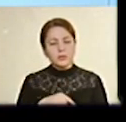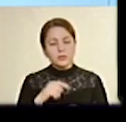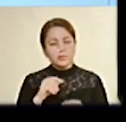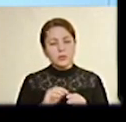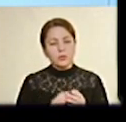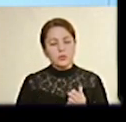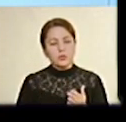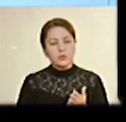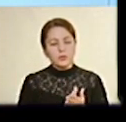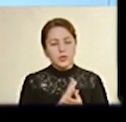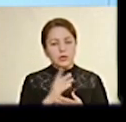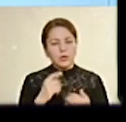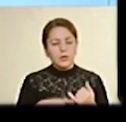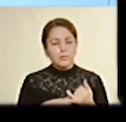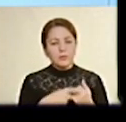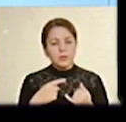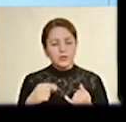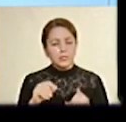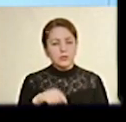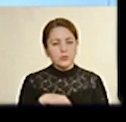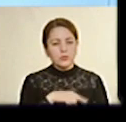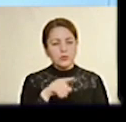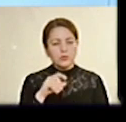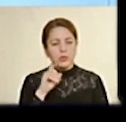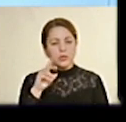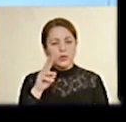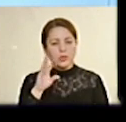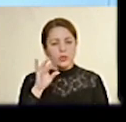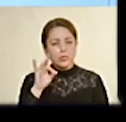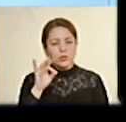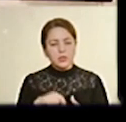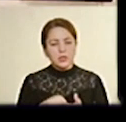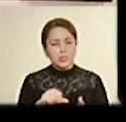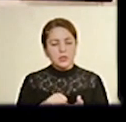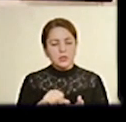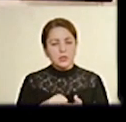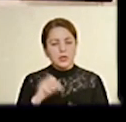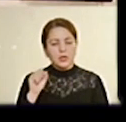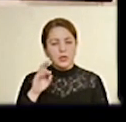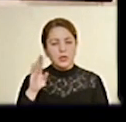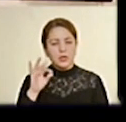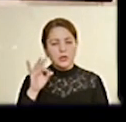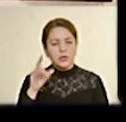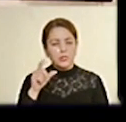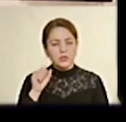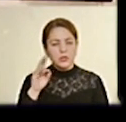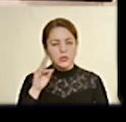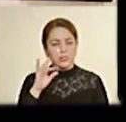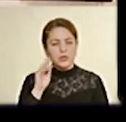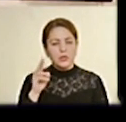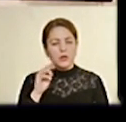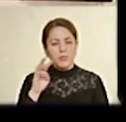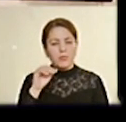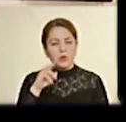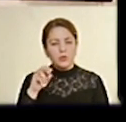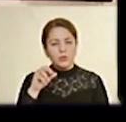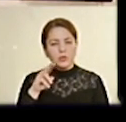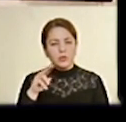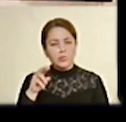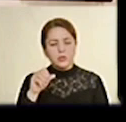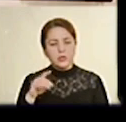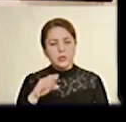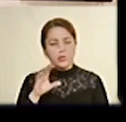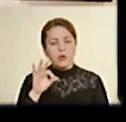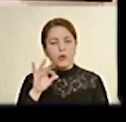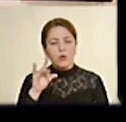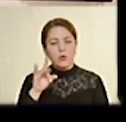o'simliklar bargida, ularning xlorofil donachalari ishtirokida anorganik moddalardan organik moddalarning